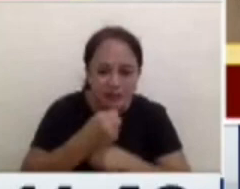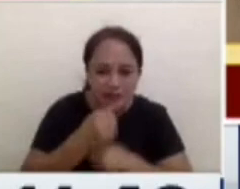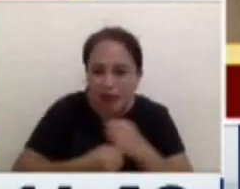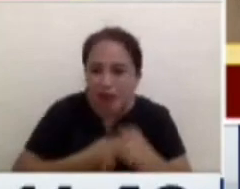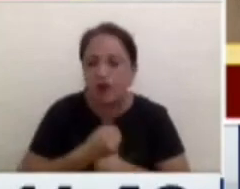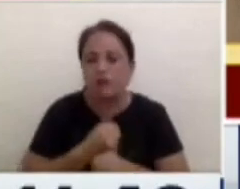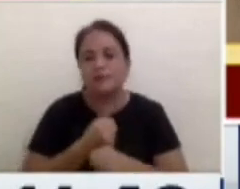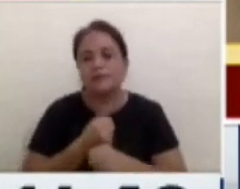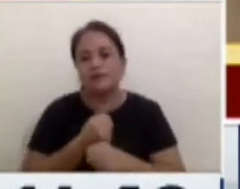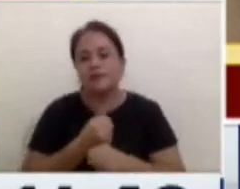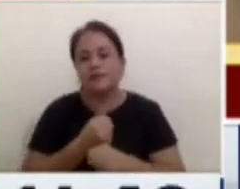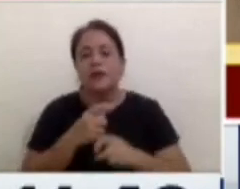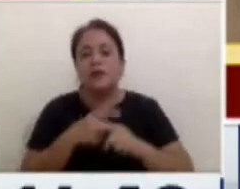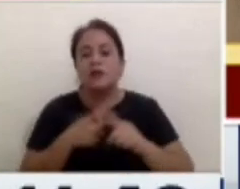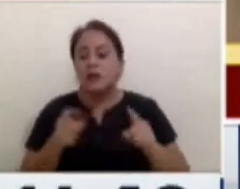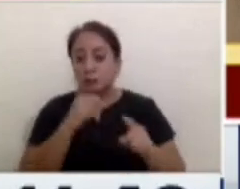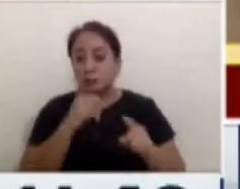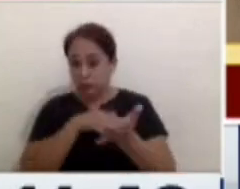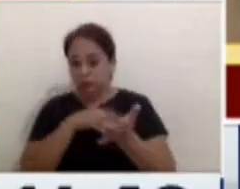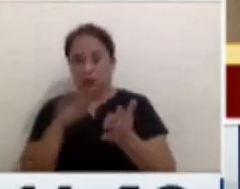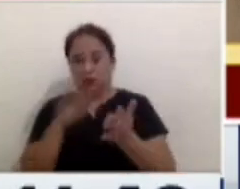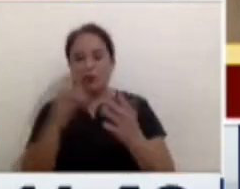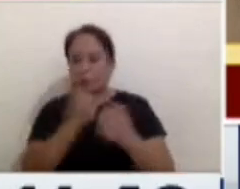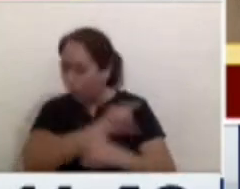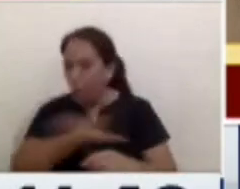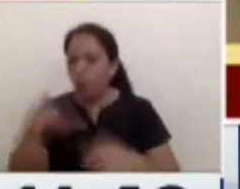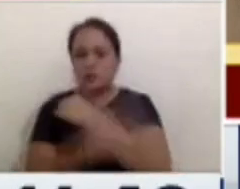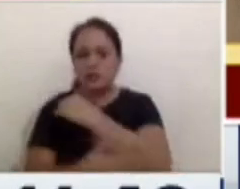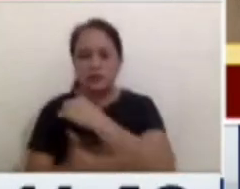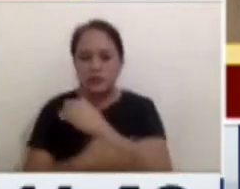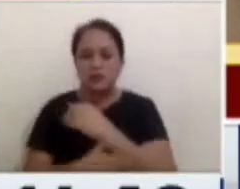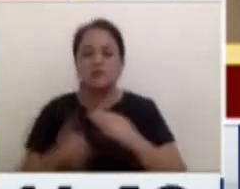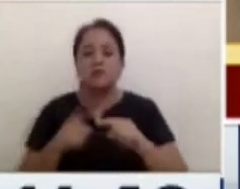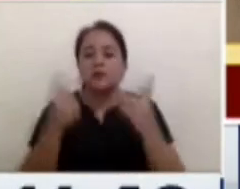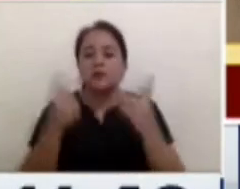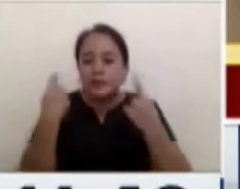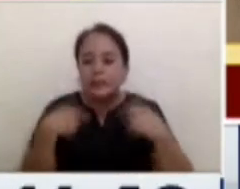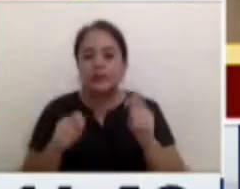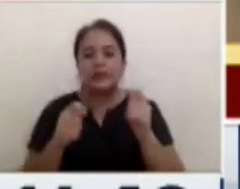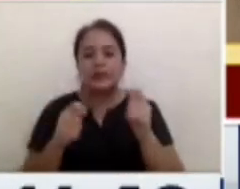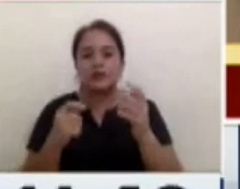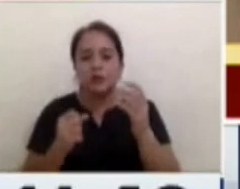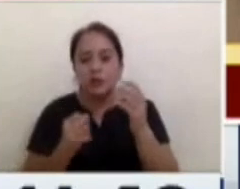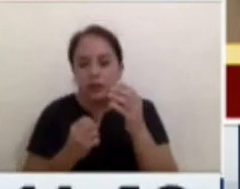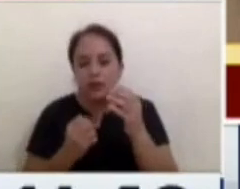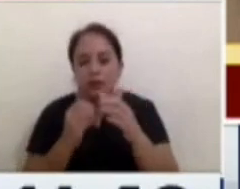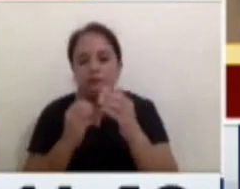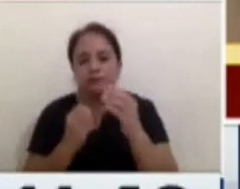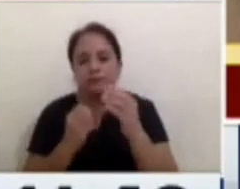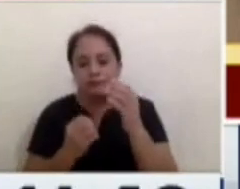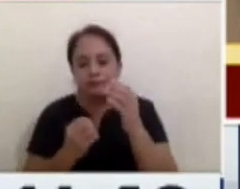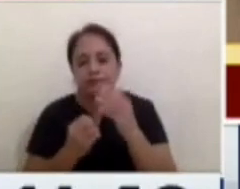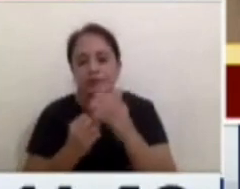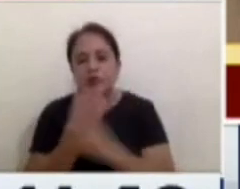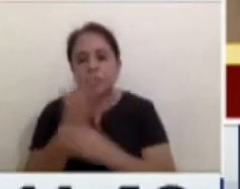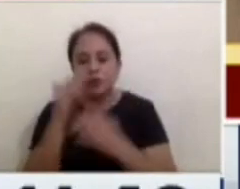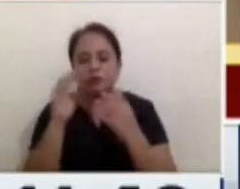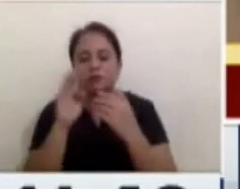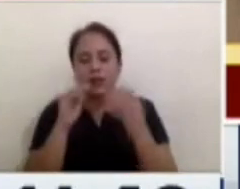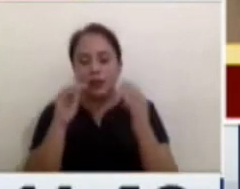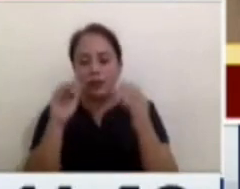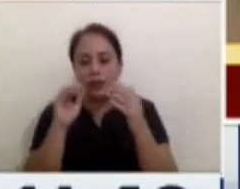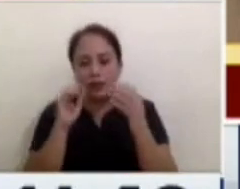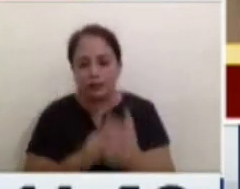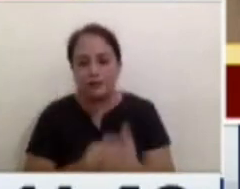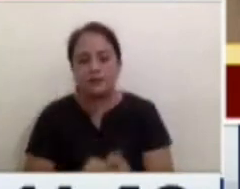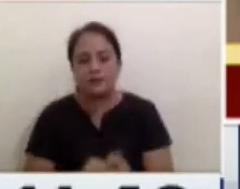dulot ng COVID, baka ma-delay po yan. Pero lahat ng bansa kasi ay nakikita po natin yung kanilang economic